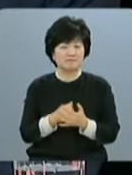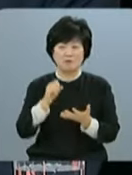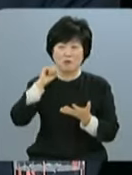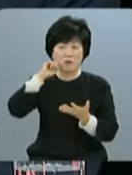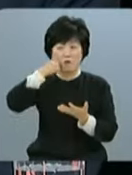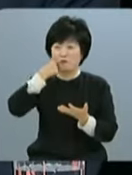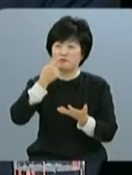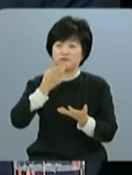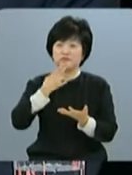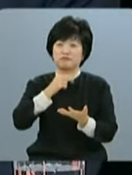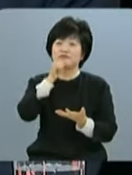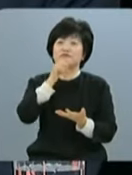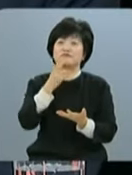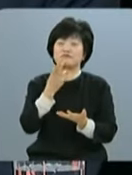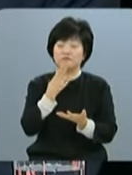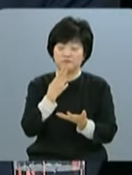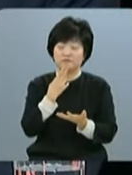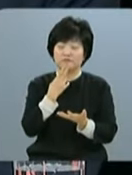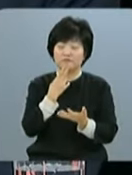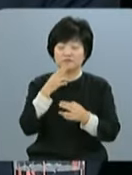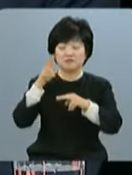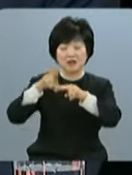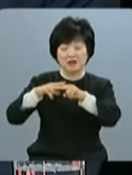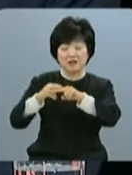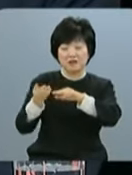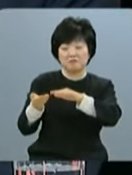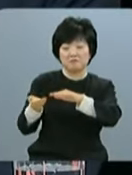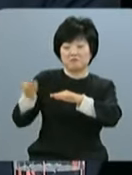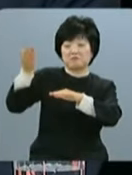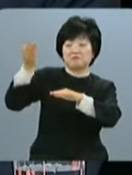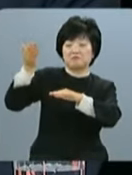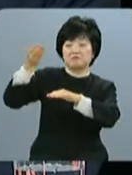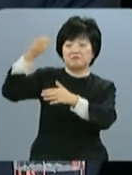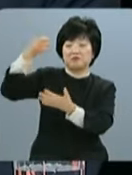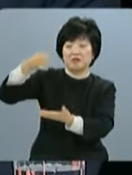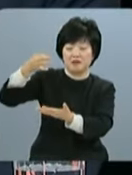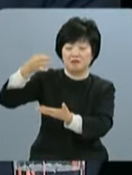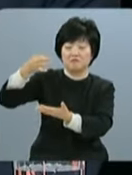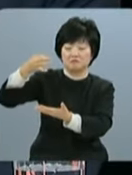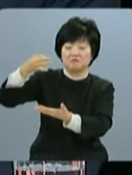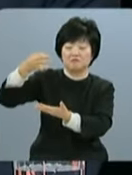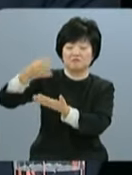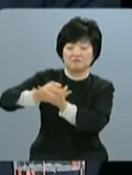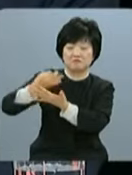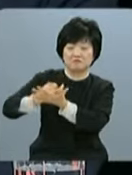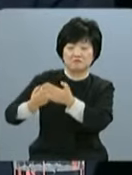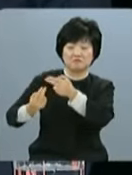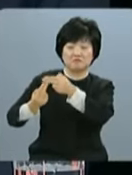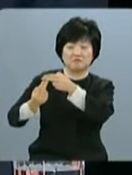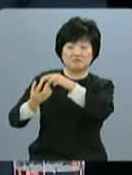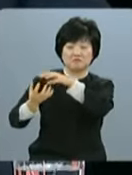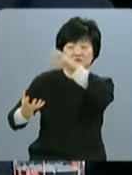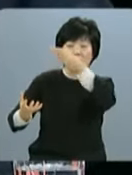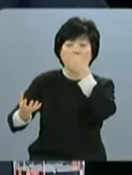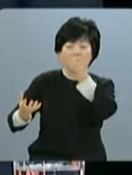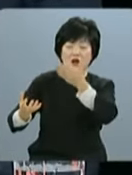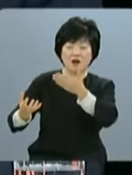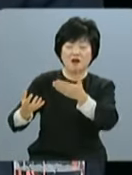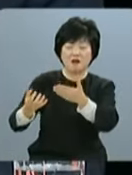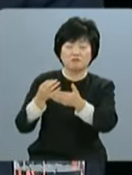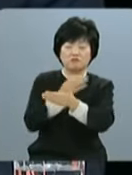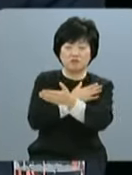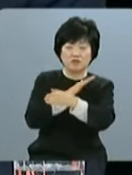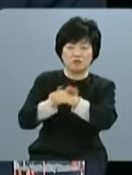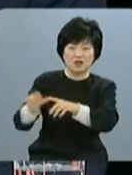않게 상당한 또 그 재산도 모을 수 있고 그리고 유복하게 살 수